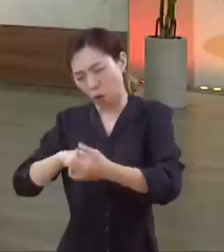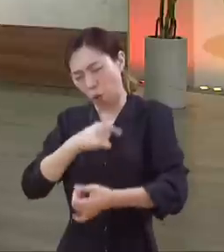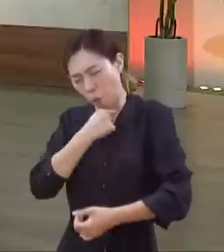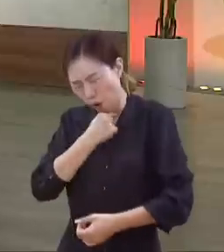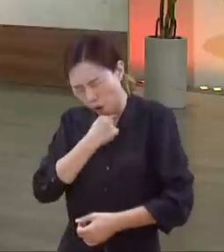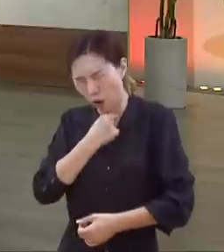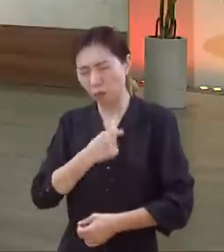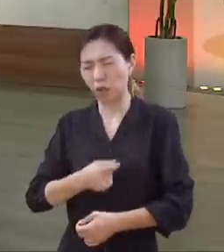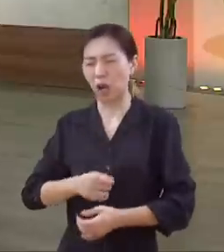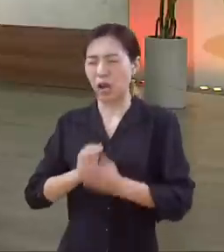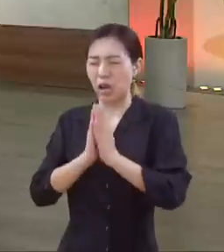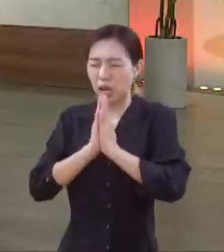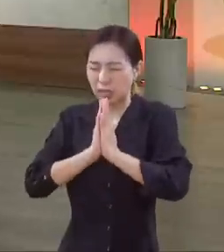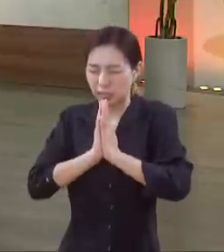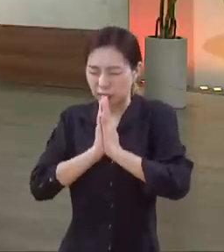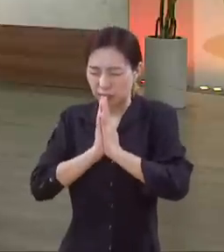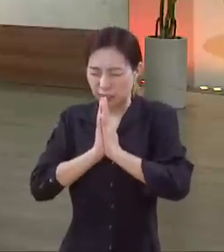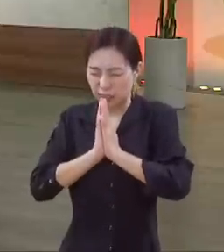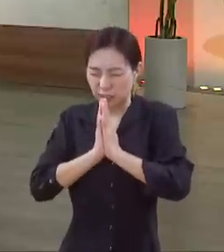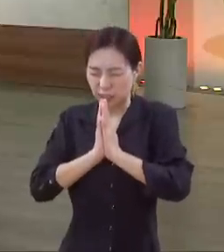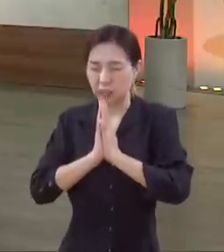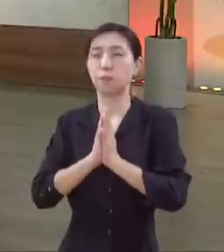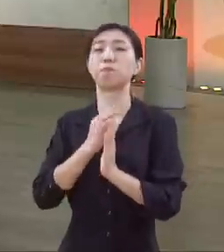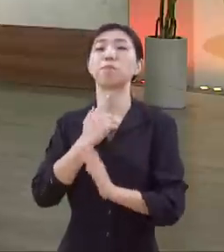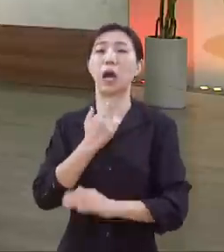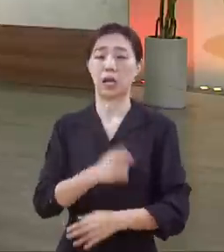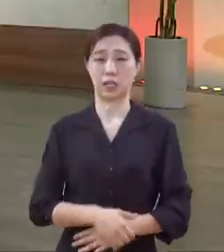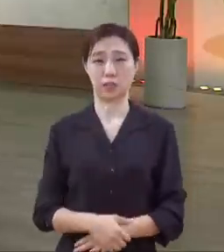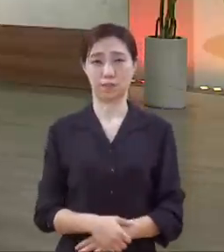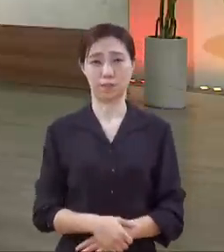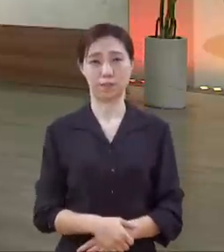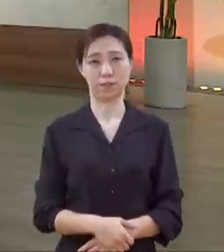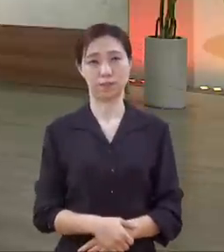그래서 옛날 어른스님들도 하신 말씀에